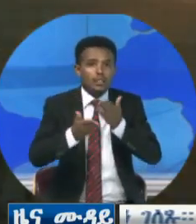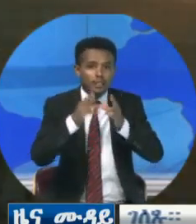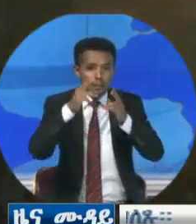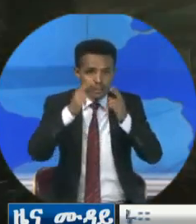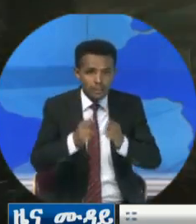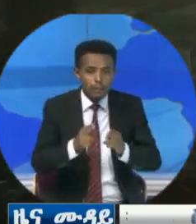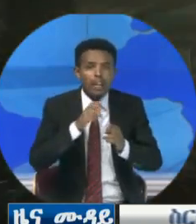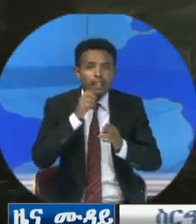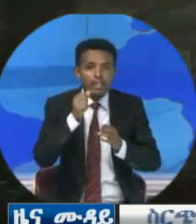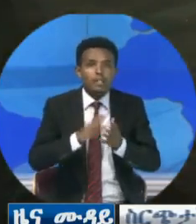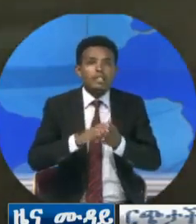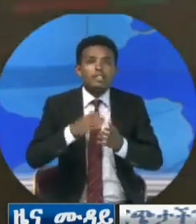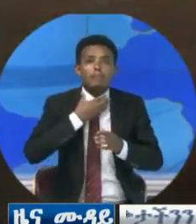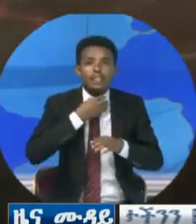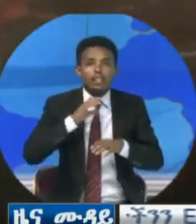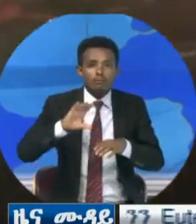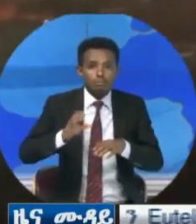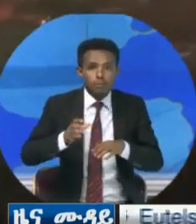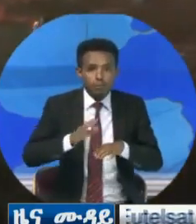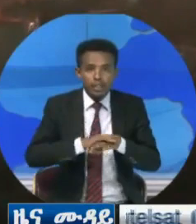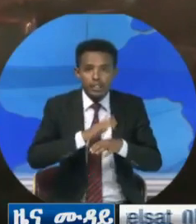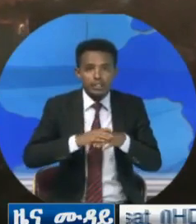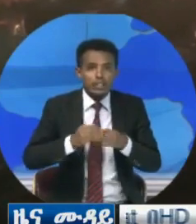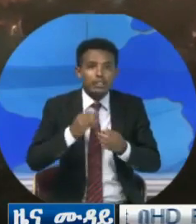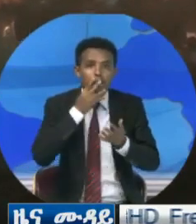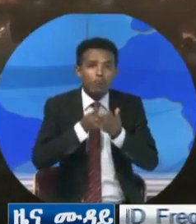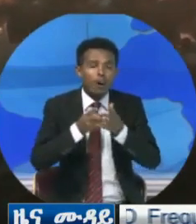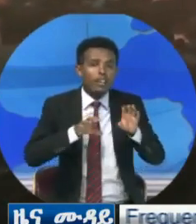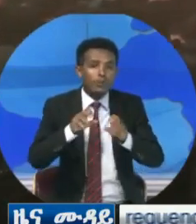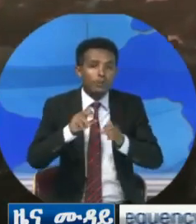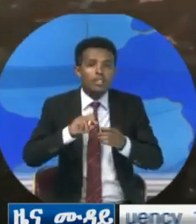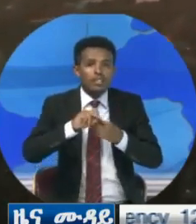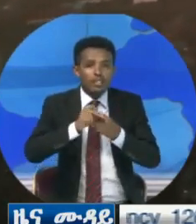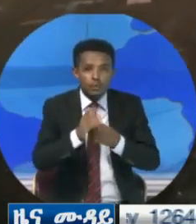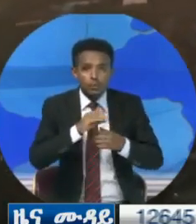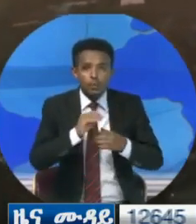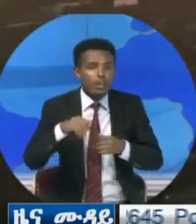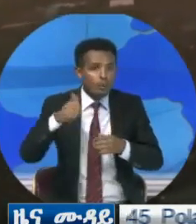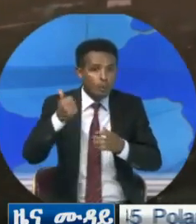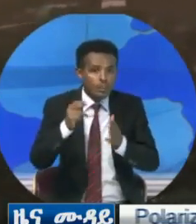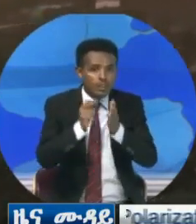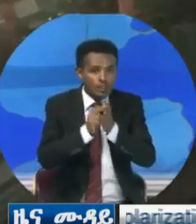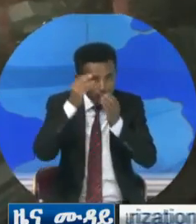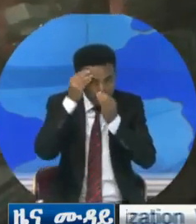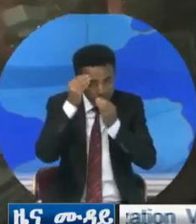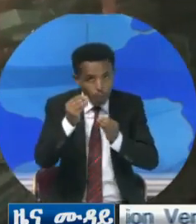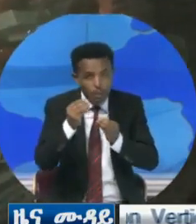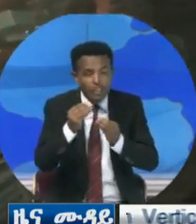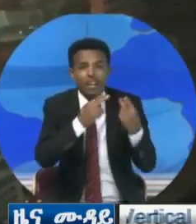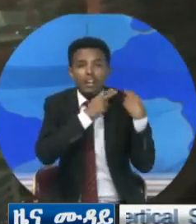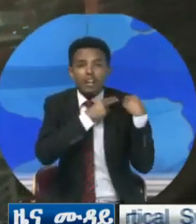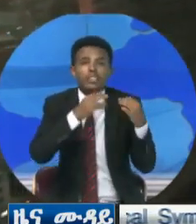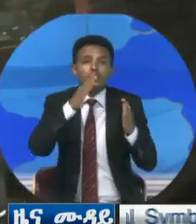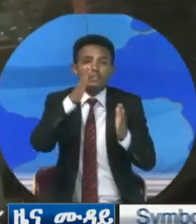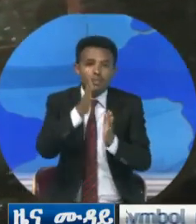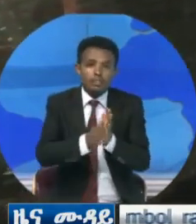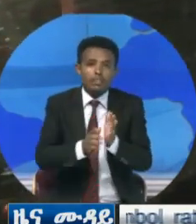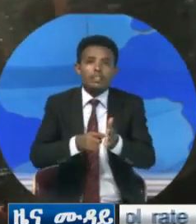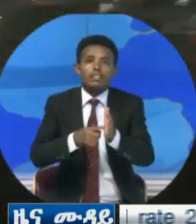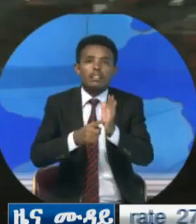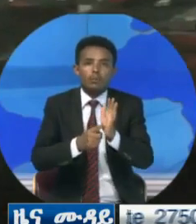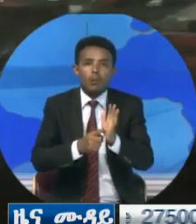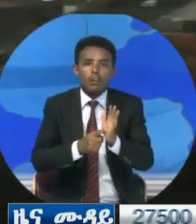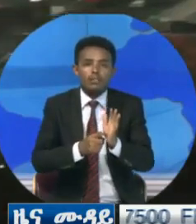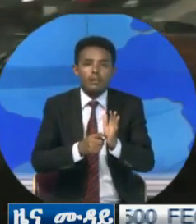እያስከበረ አይደለም። የመገናኛ ብዙሃን፣ የሲቪክ ማህበራት፣ የበጎ አድራጎት ድርጅቶችና ሌሎች ህግን በማሳወቅ በኩል ኃላፊነታቸውን እንዲወጡም